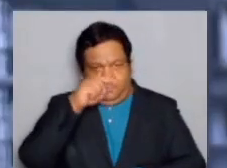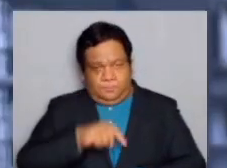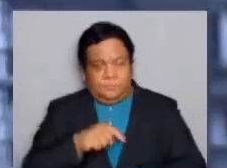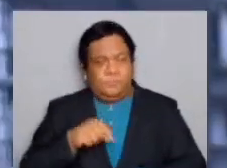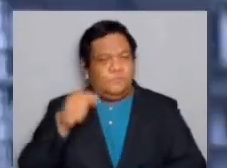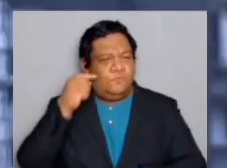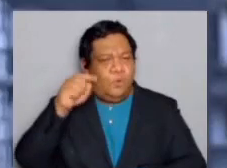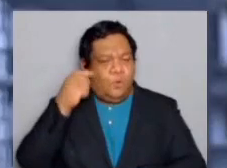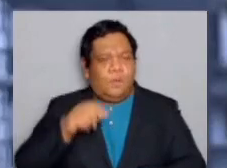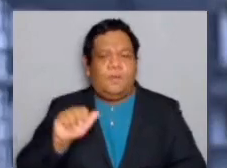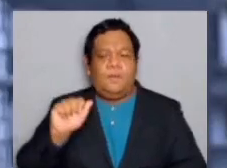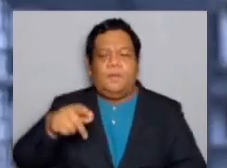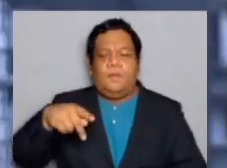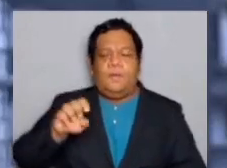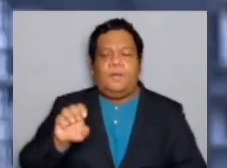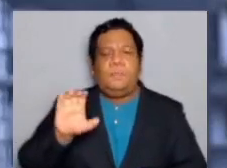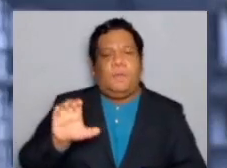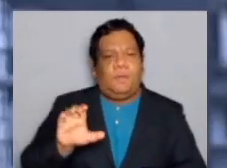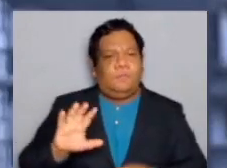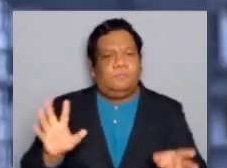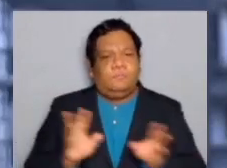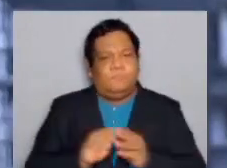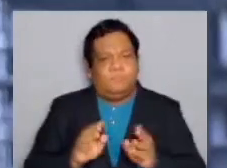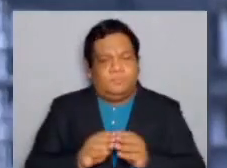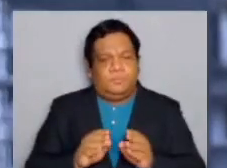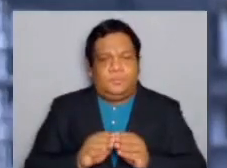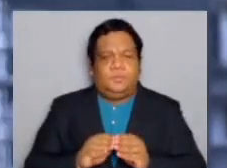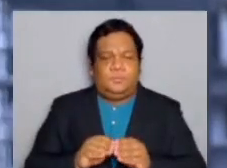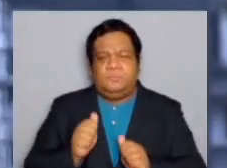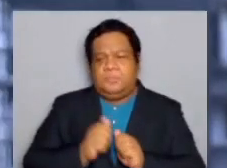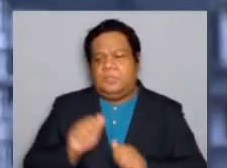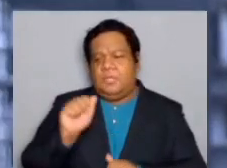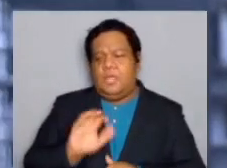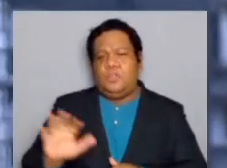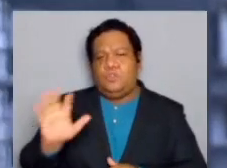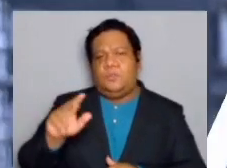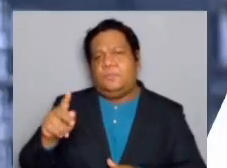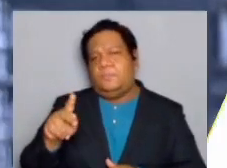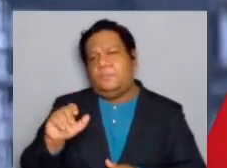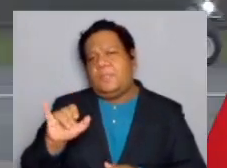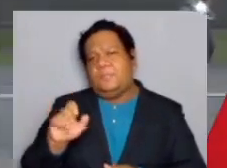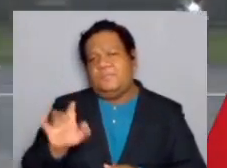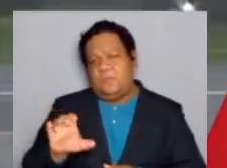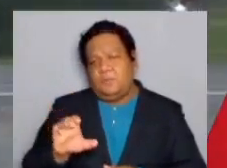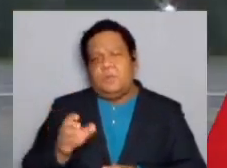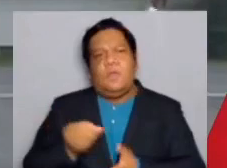Cooperation Economic Leaders Meeting na daduluhan ni Pangulong Bongbong Marcos.